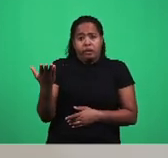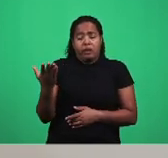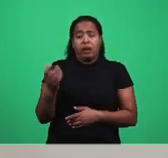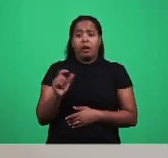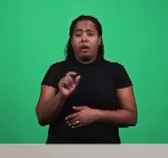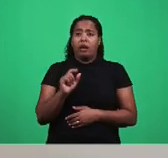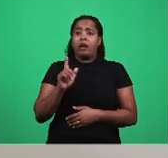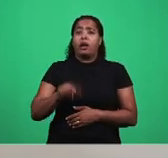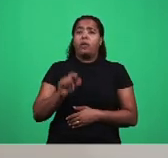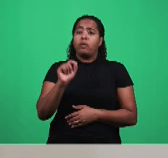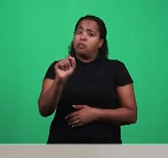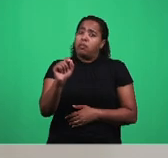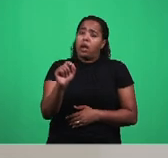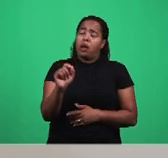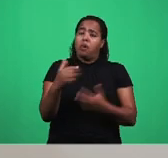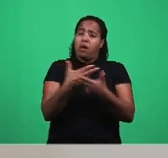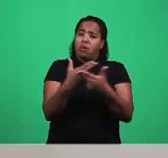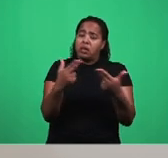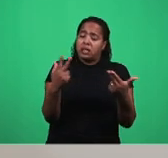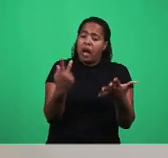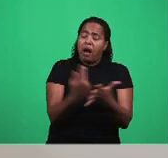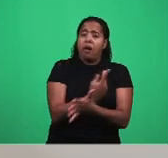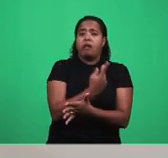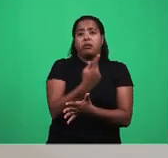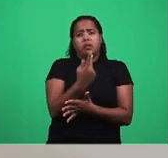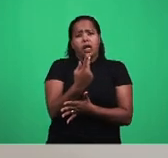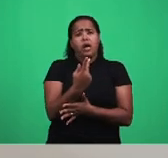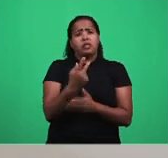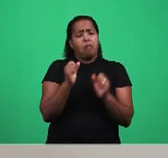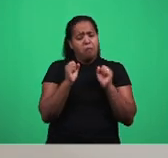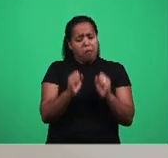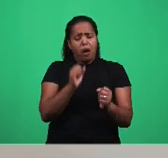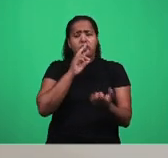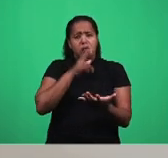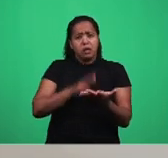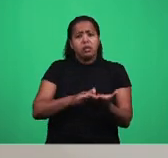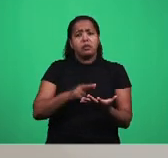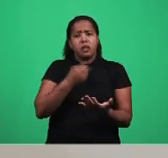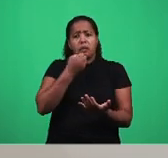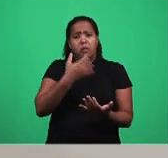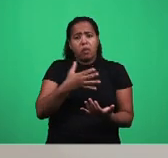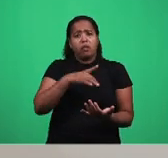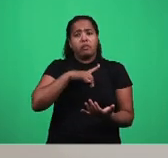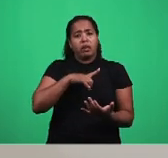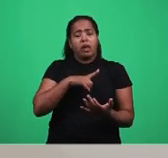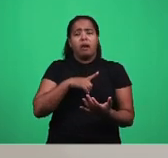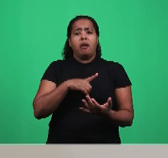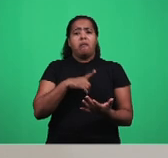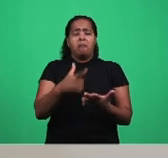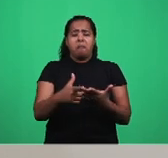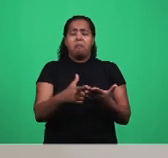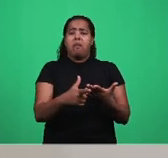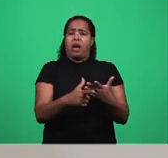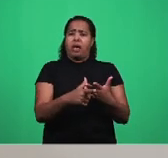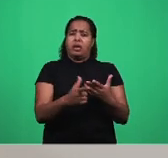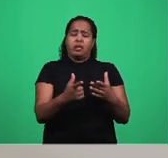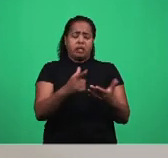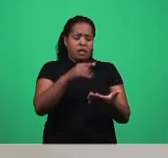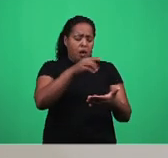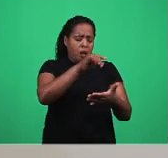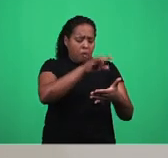C'est un fait isolé, aléatoire, cela peut se passer, mais il n'a pas aucune preuve scientifique.